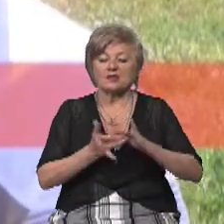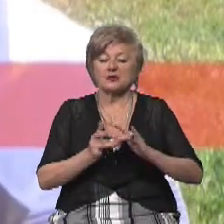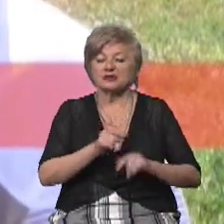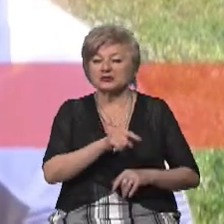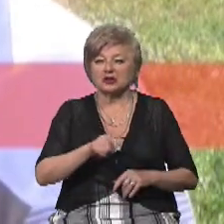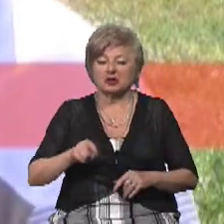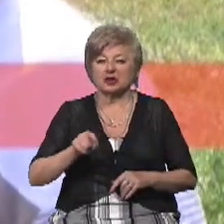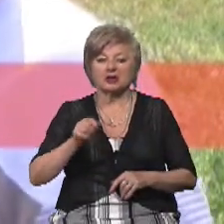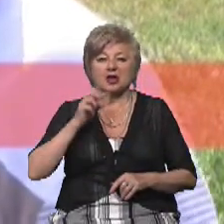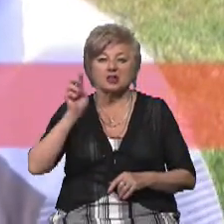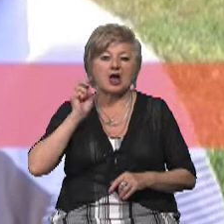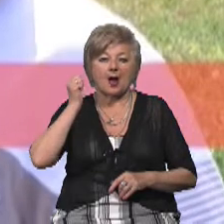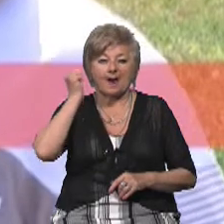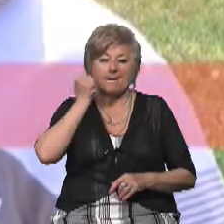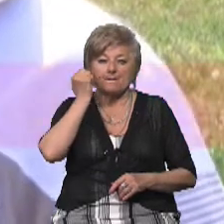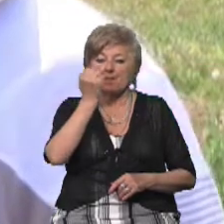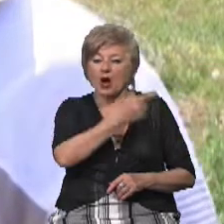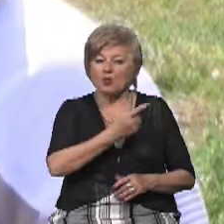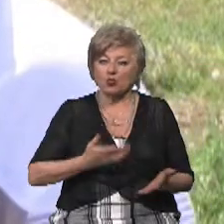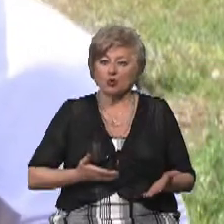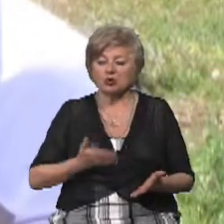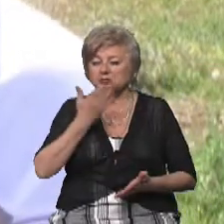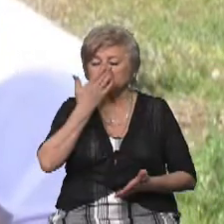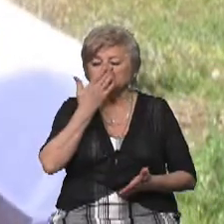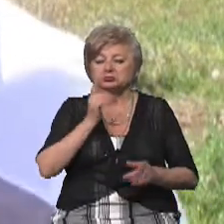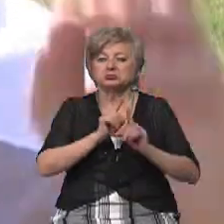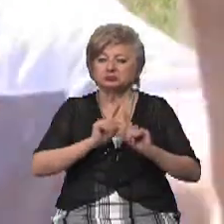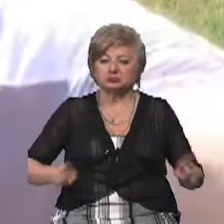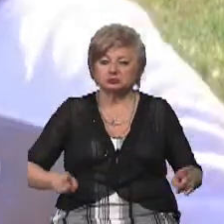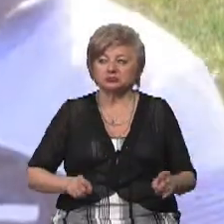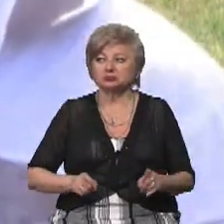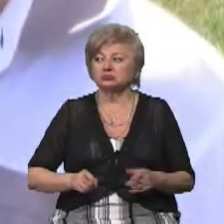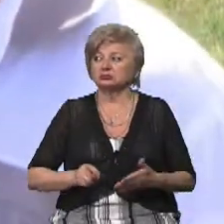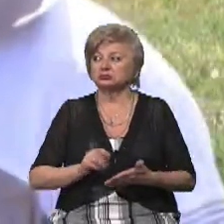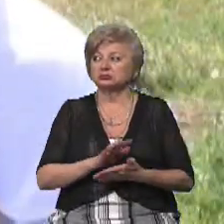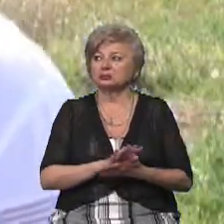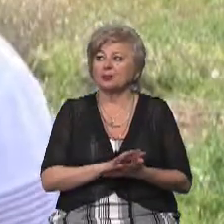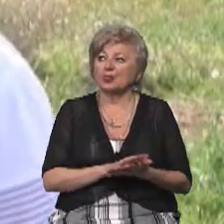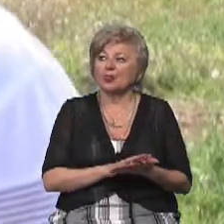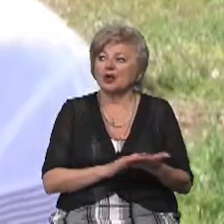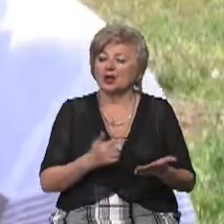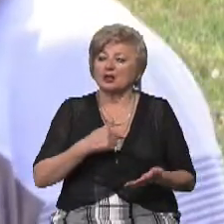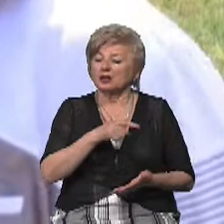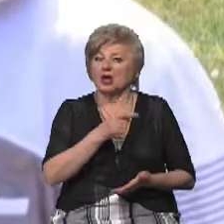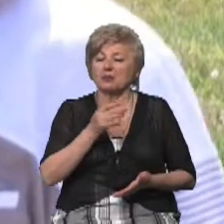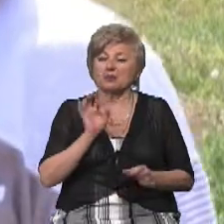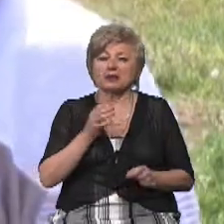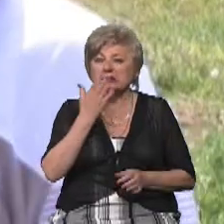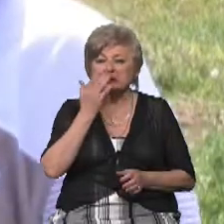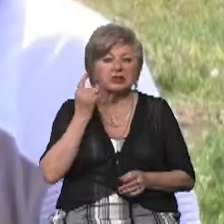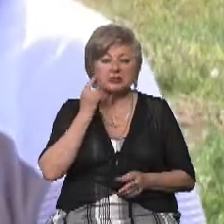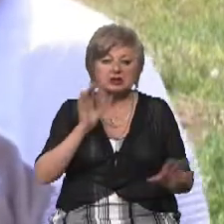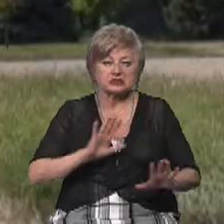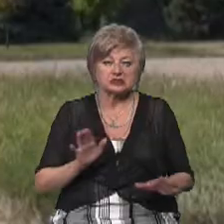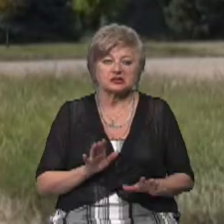Бабурка була дуже велика тривога з приводу запаху. Я теж на Бабурці живу, трошки далі, там в районі Преображенського, я там запаху не чув, але син мій